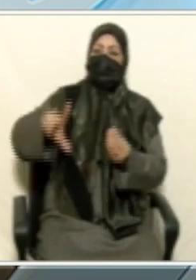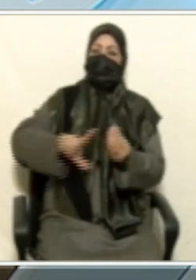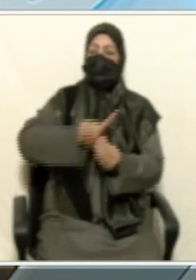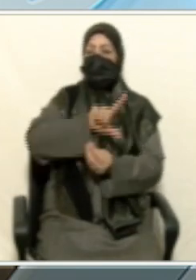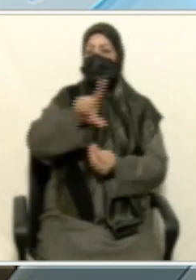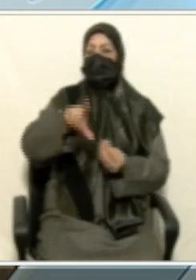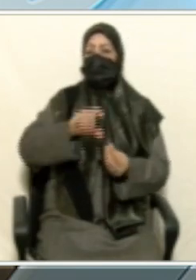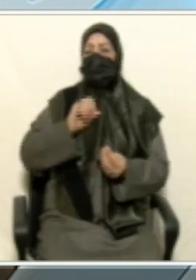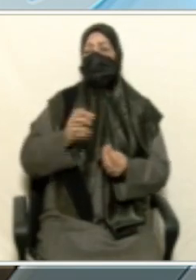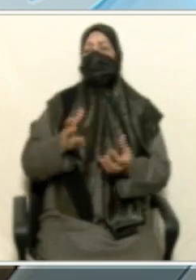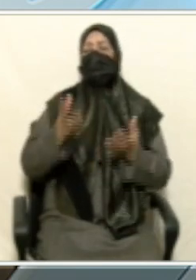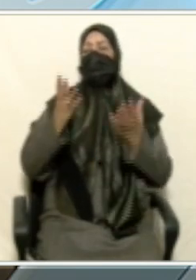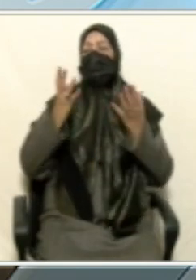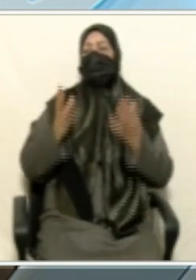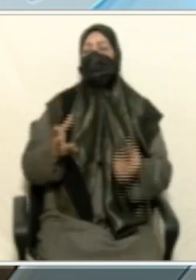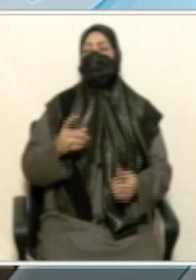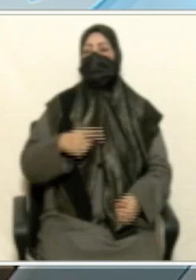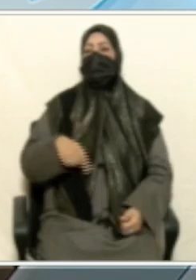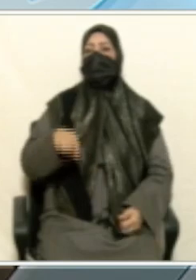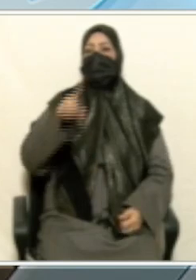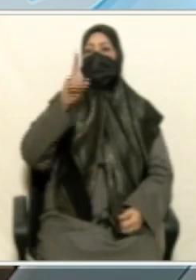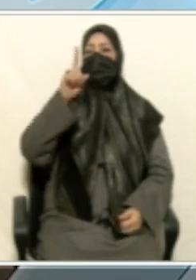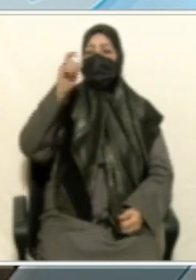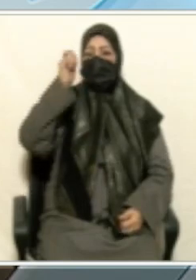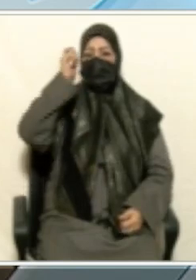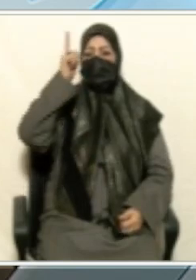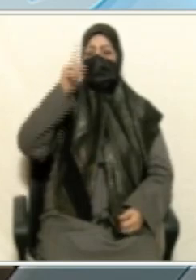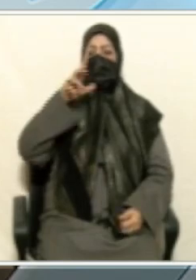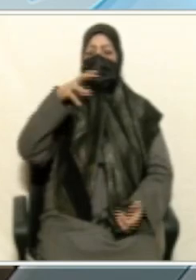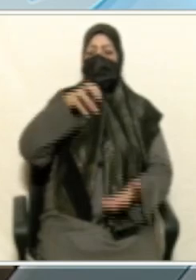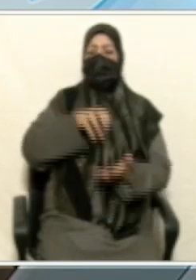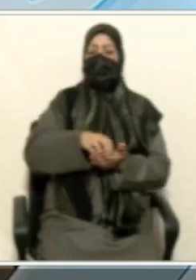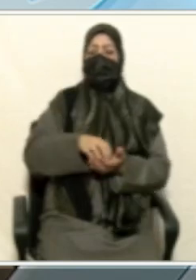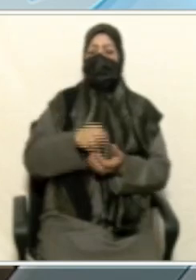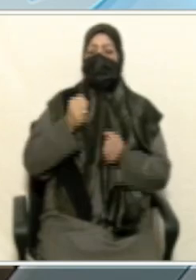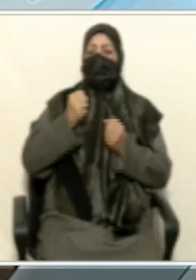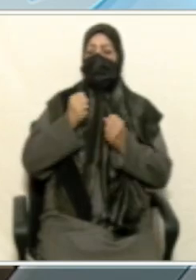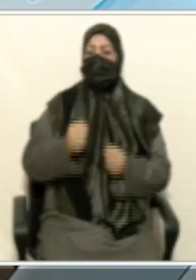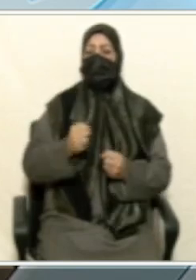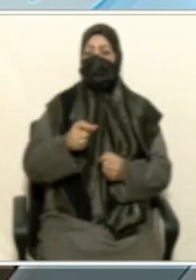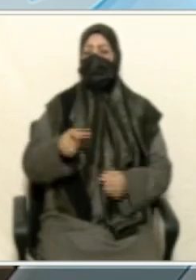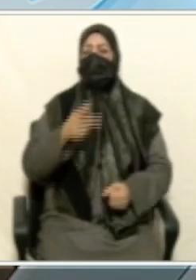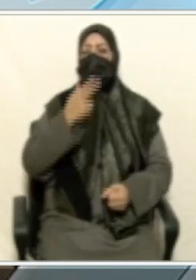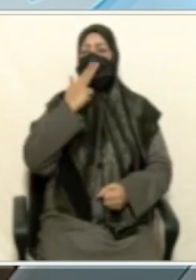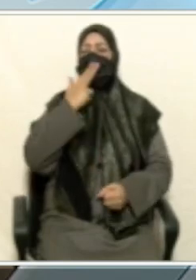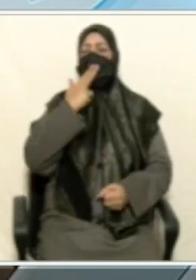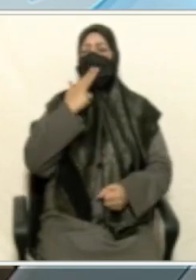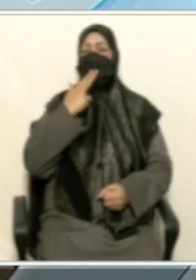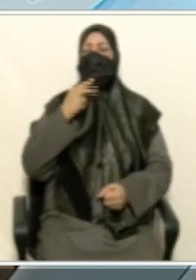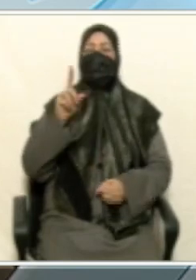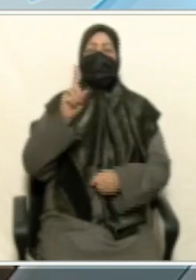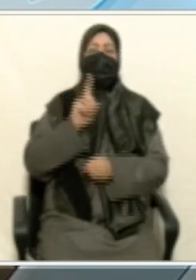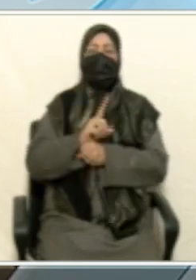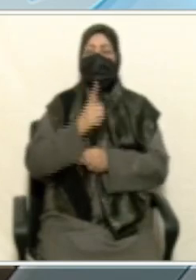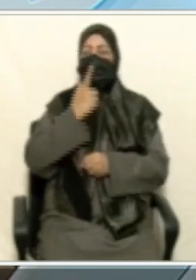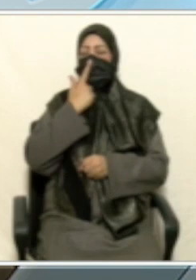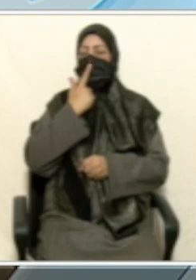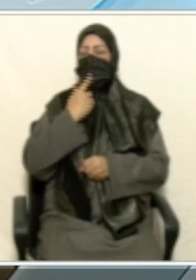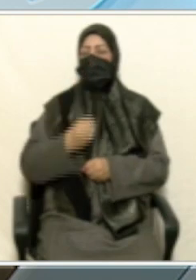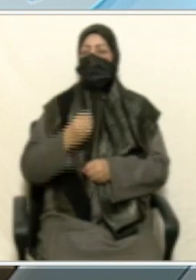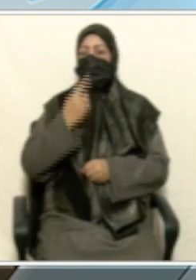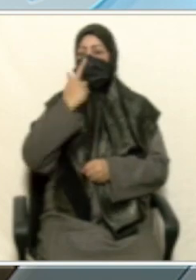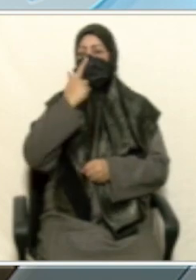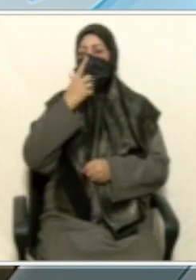أعلم عظمتك وأعلم حرمتك، والله ما أطيبك وما أطيب ريحك، وأعلم